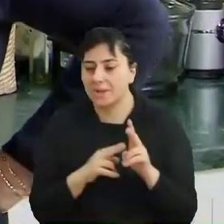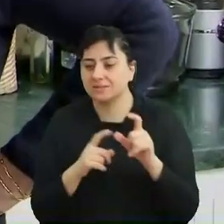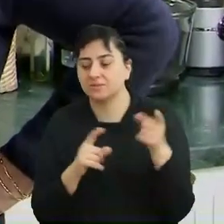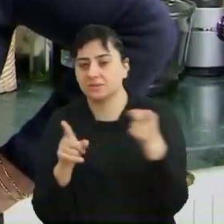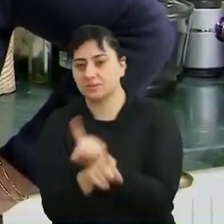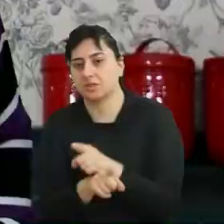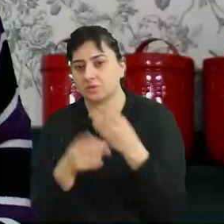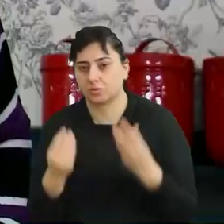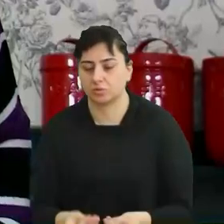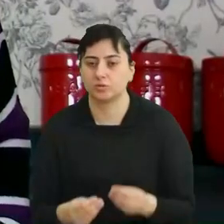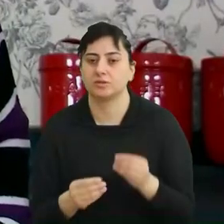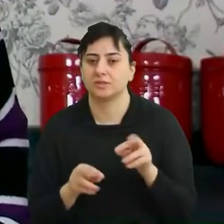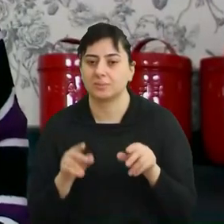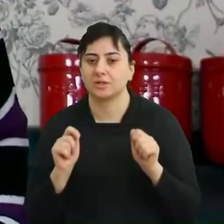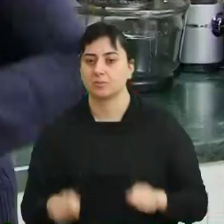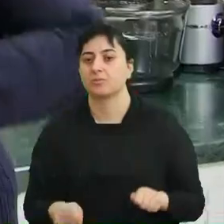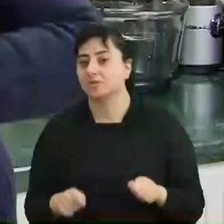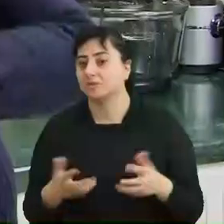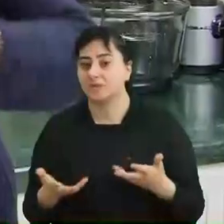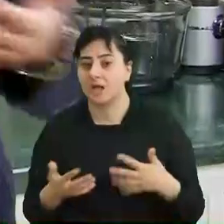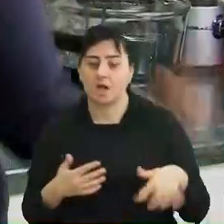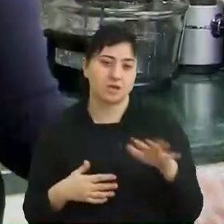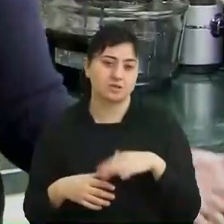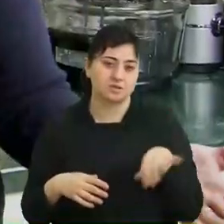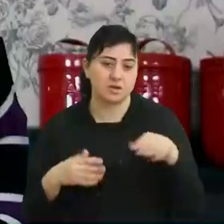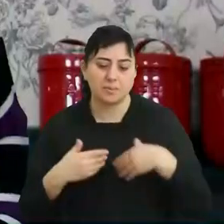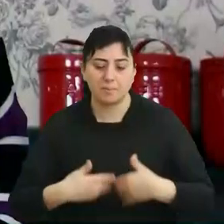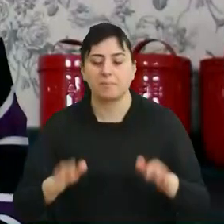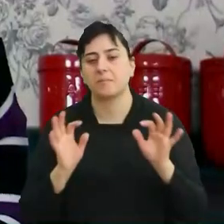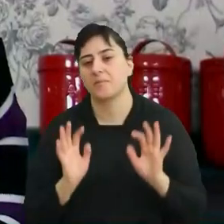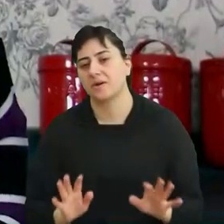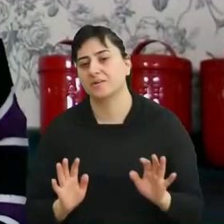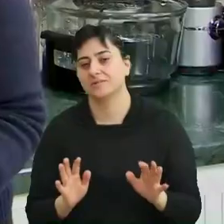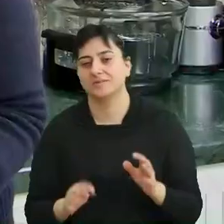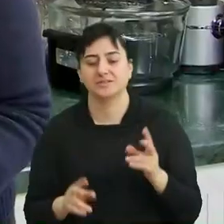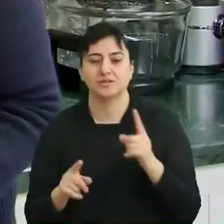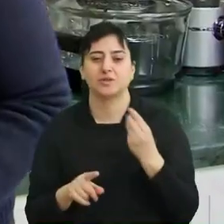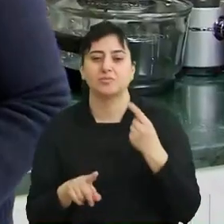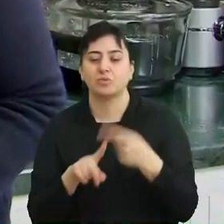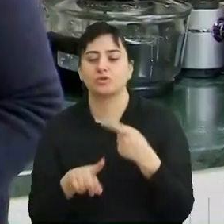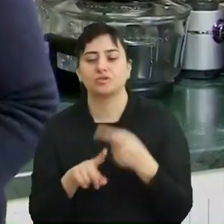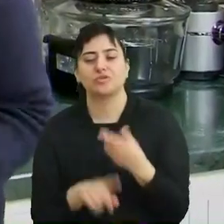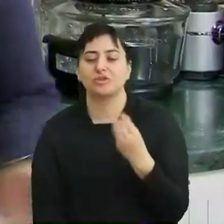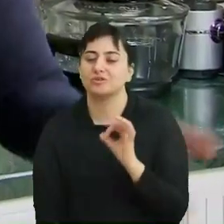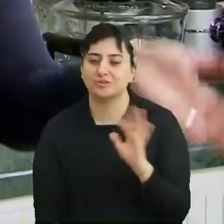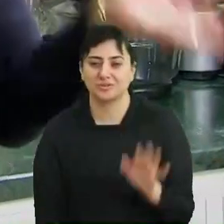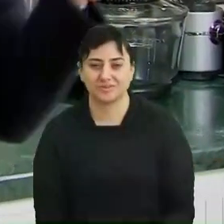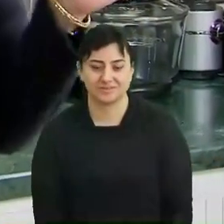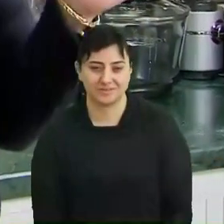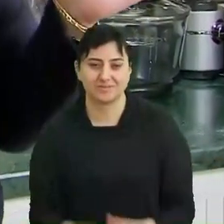Hanım'ın yerine geçti. Onun gibi davranıyor. Böyle her şeyi akışına bırakıyor. Ay bir pozitif oldu var ya. Bamık gibi oldu